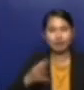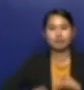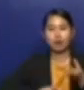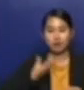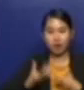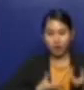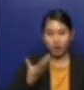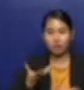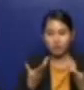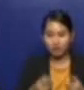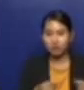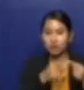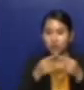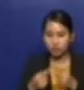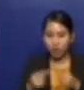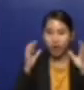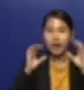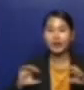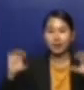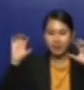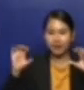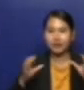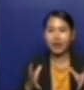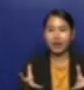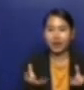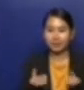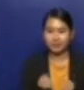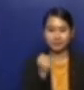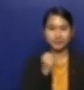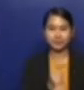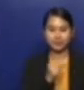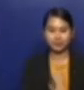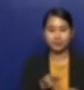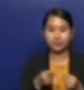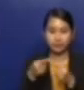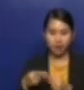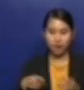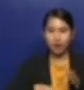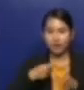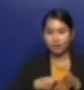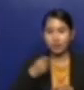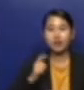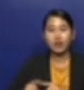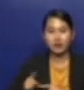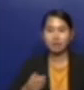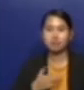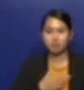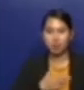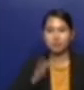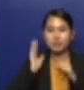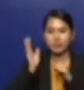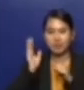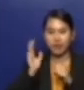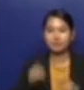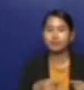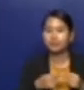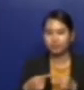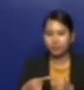การพิจารณาให้รัฐบาลรับไปดำเนินการส่วนเหตุผลและรายละเอียดผมจะได้ชี้แจงดังต่อ